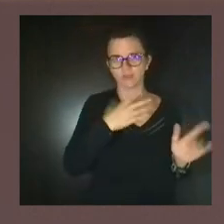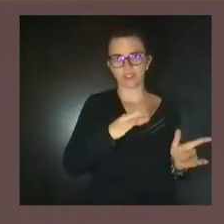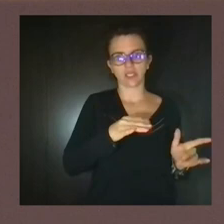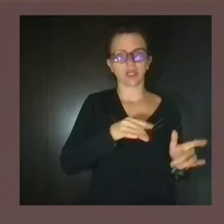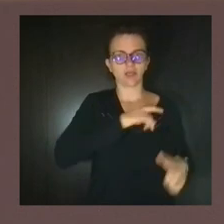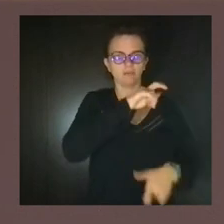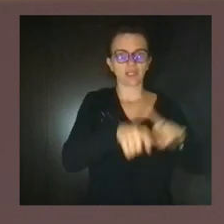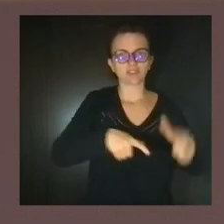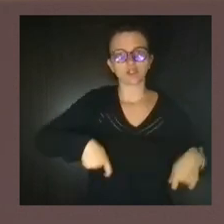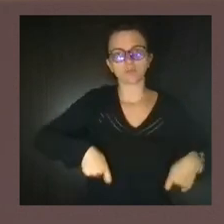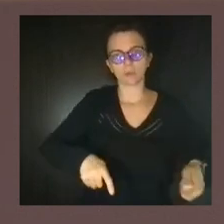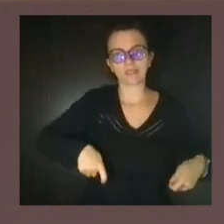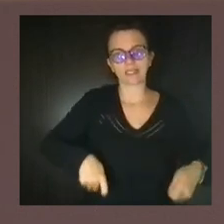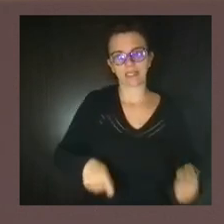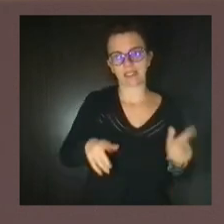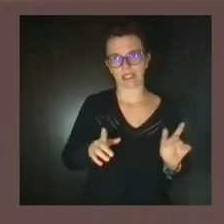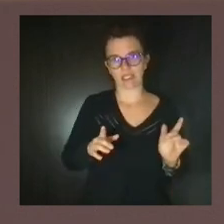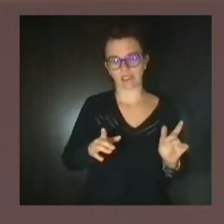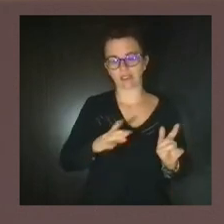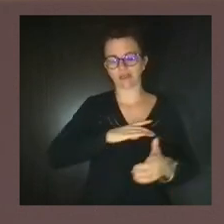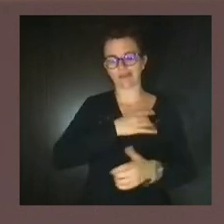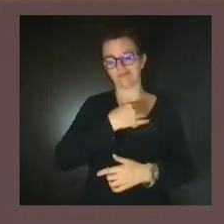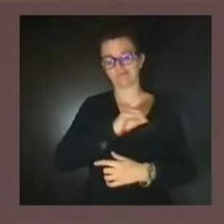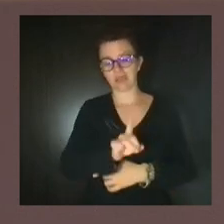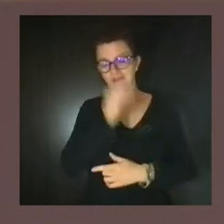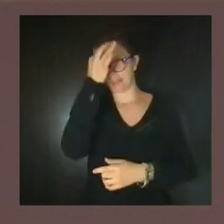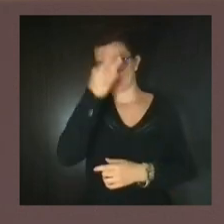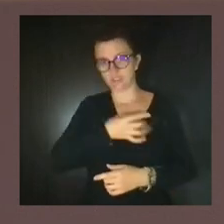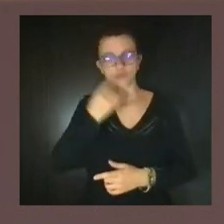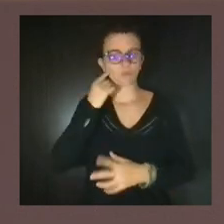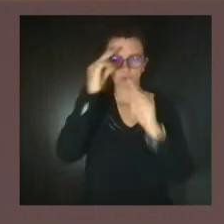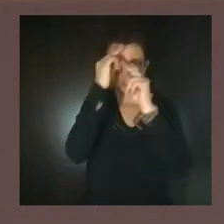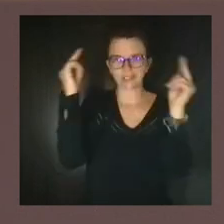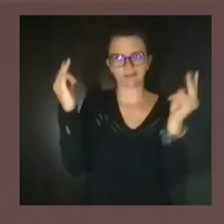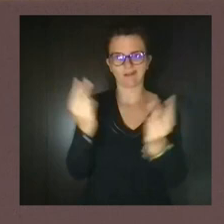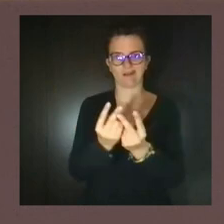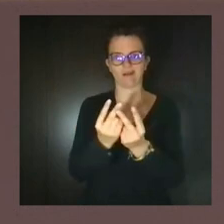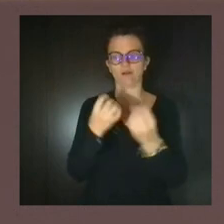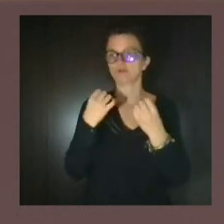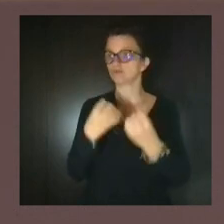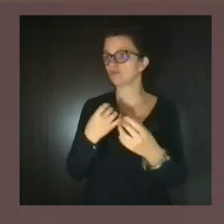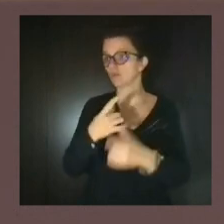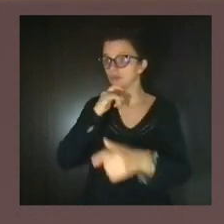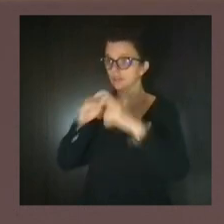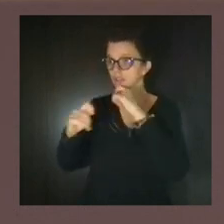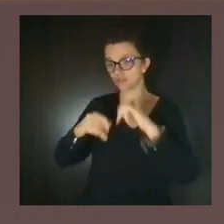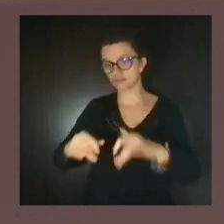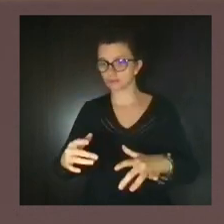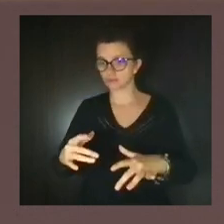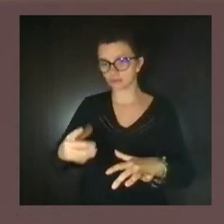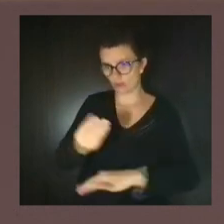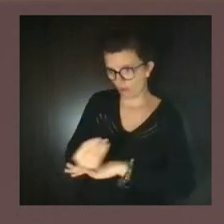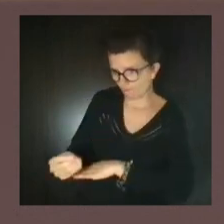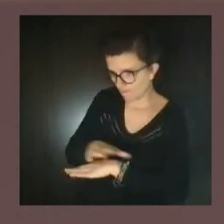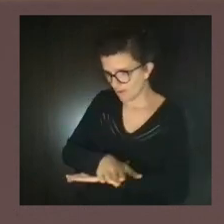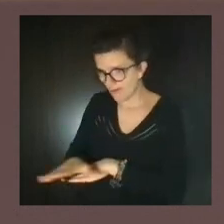à mobilité réduite, mais l'innovation, c'est aussi pour le général. Souvent, quand je parle avec des jeunes enfants dans